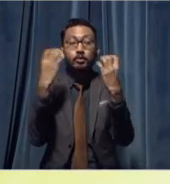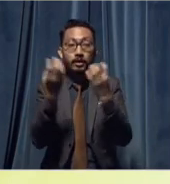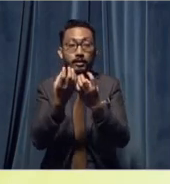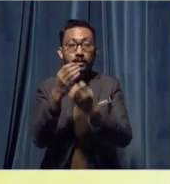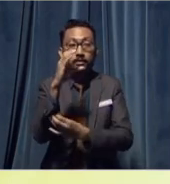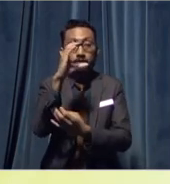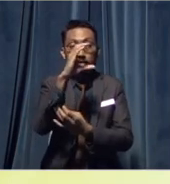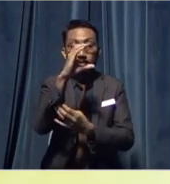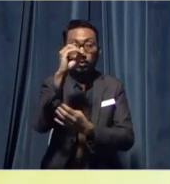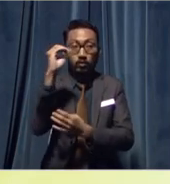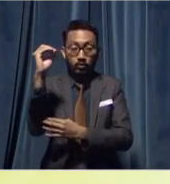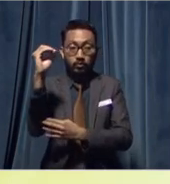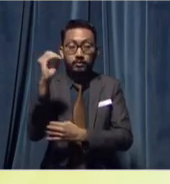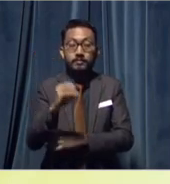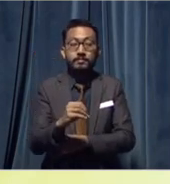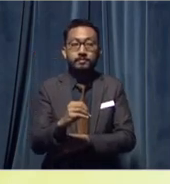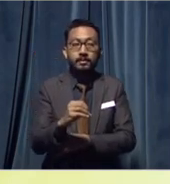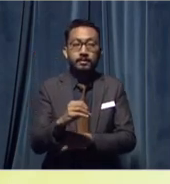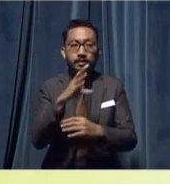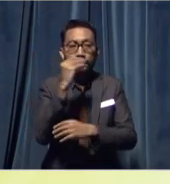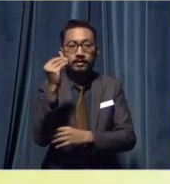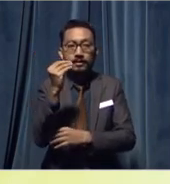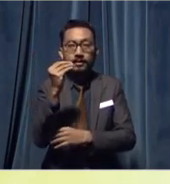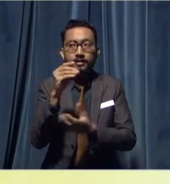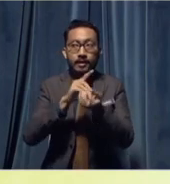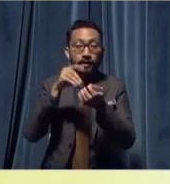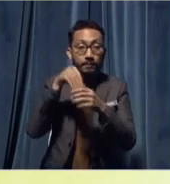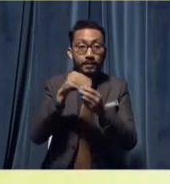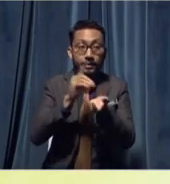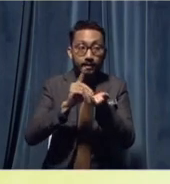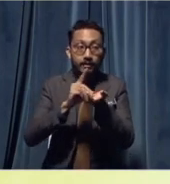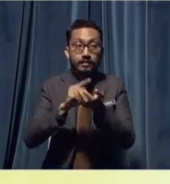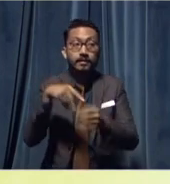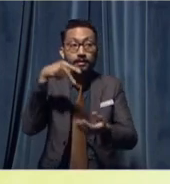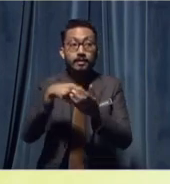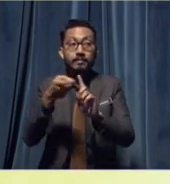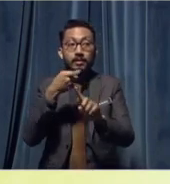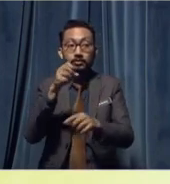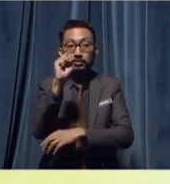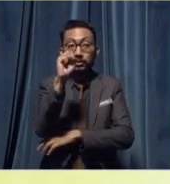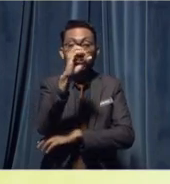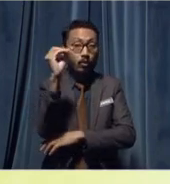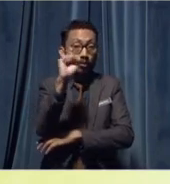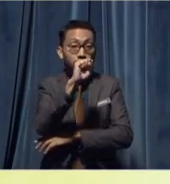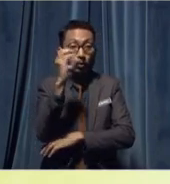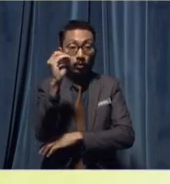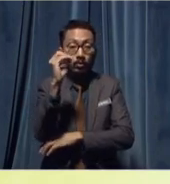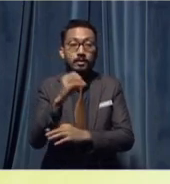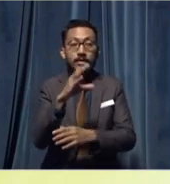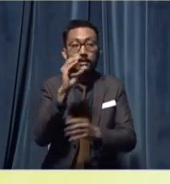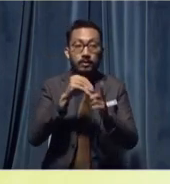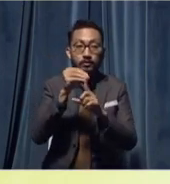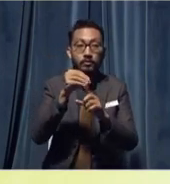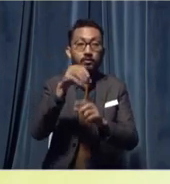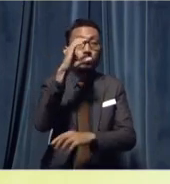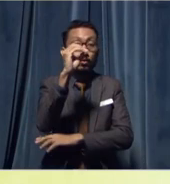karboksil, manakala dalam deterjen terdiri daripada kumpulan sulfonat atau